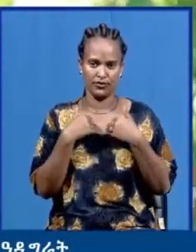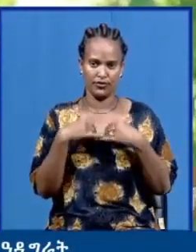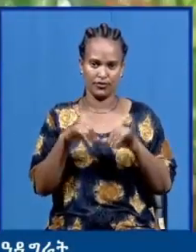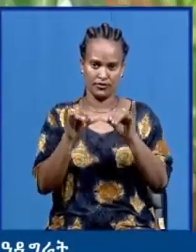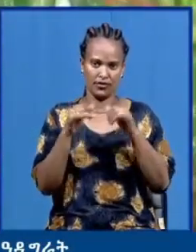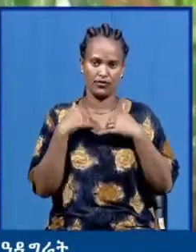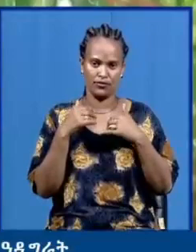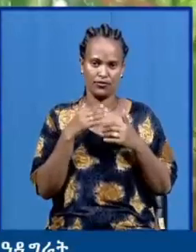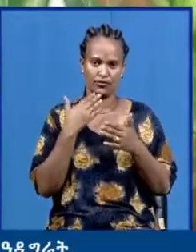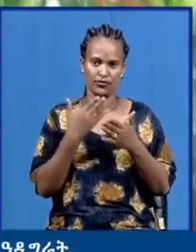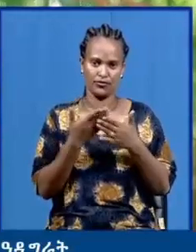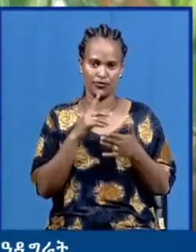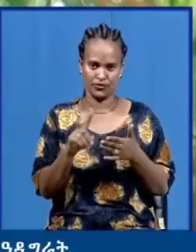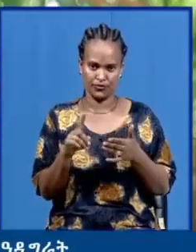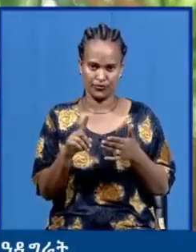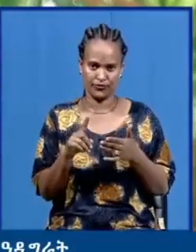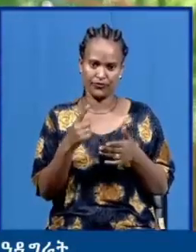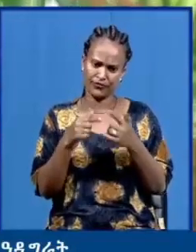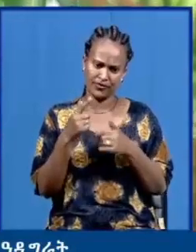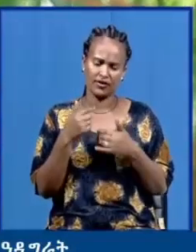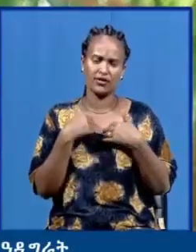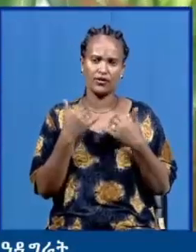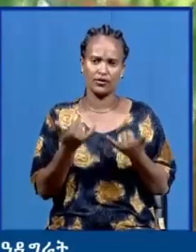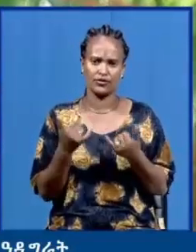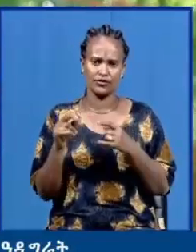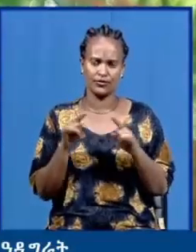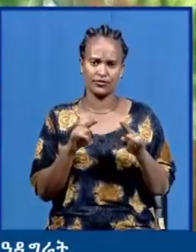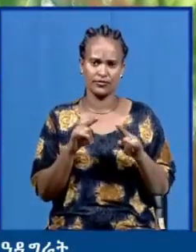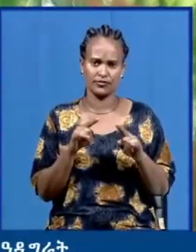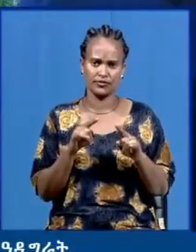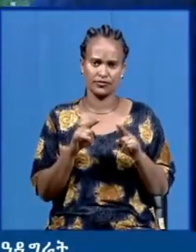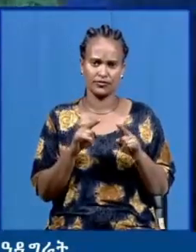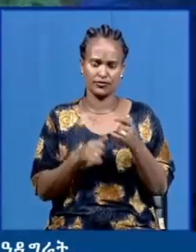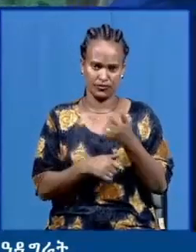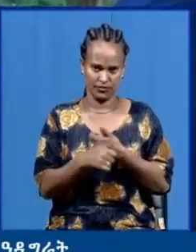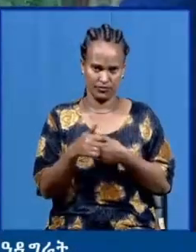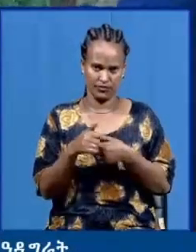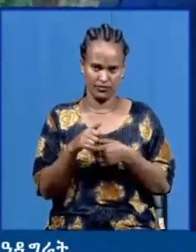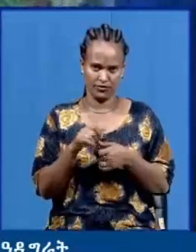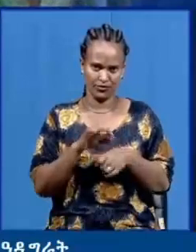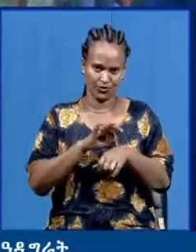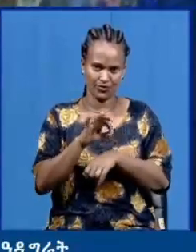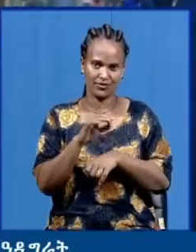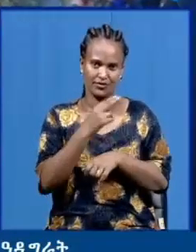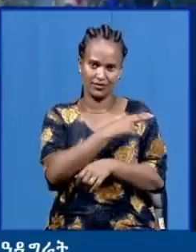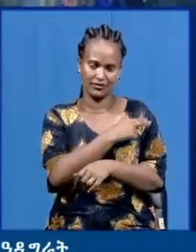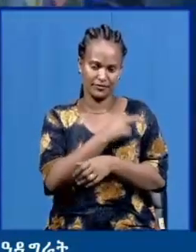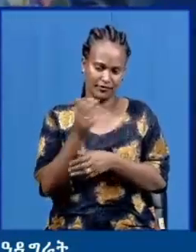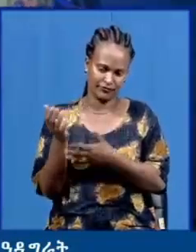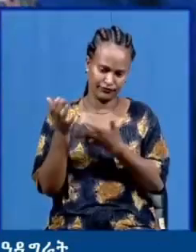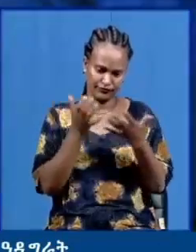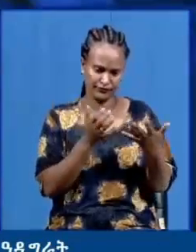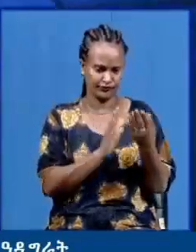ክቕፅል ኣለዎ ቃ ሰይ ፅቡቅ ገይርና ያው መፂናብቲ ዘለናዮ ሕጂ እውን ያው ትውቕዕካ ምልዓል ቁስልካ ናብ ሕክምና ምፃእ ኣብ ሕክምና ምስ